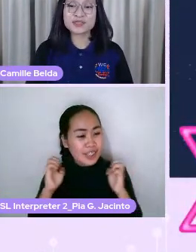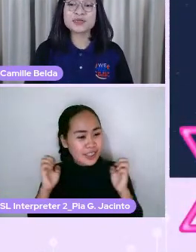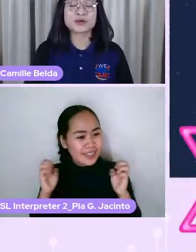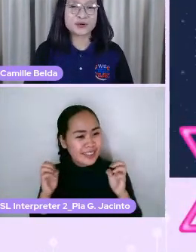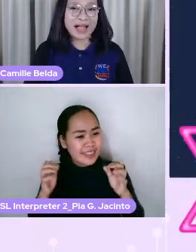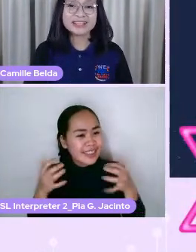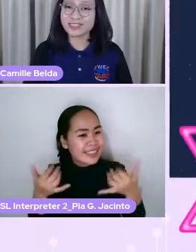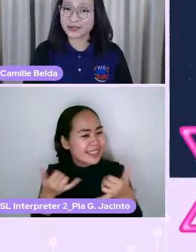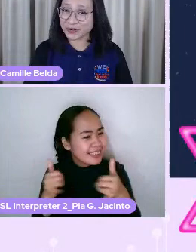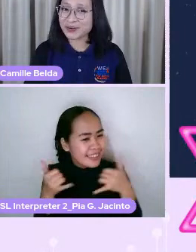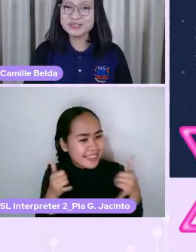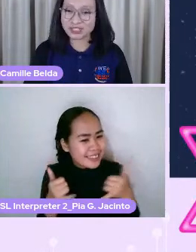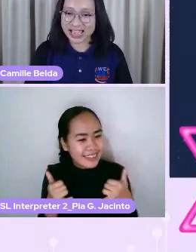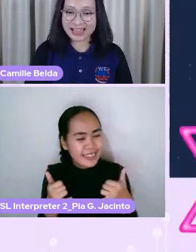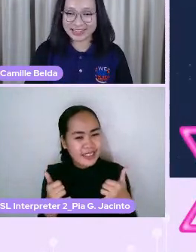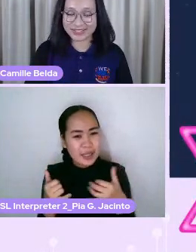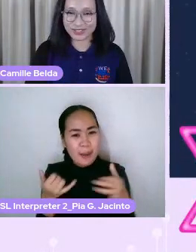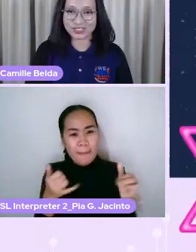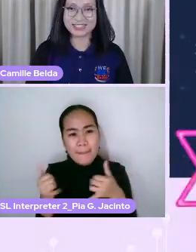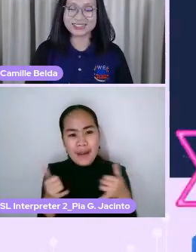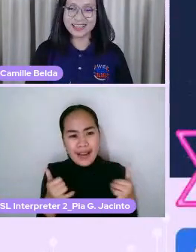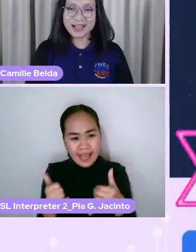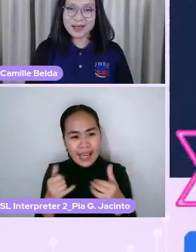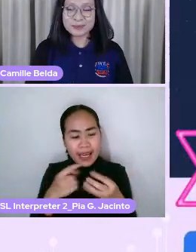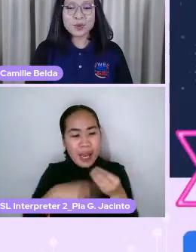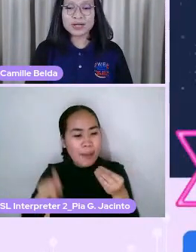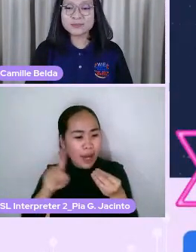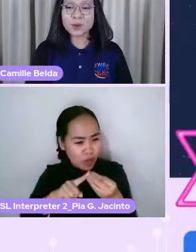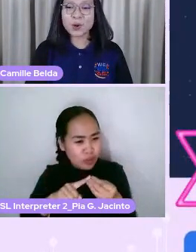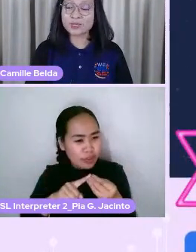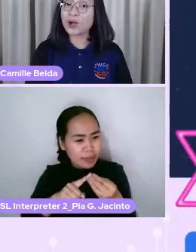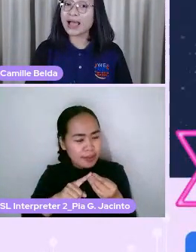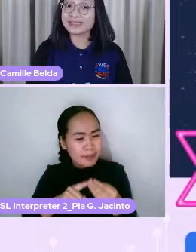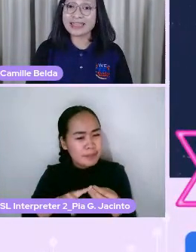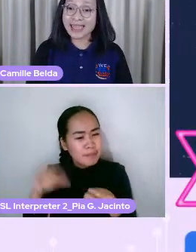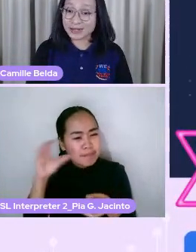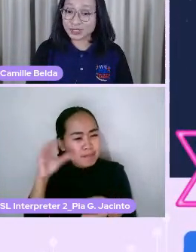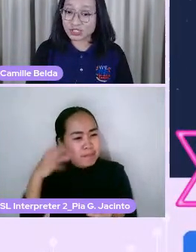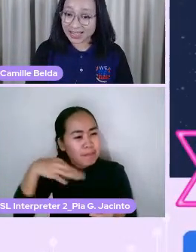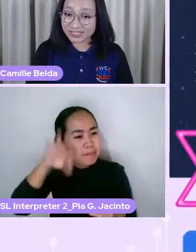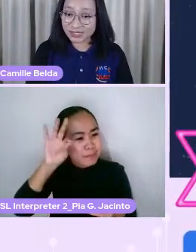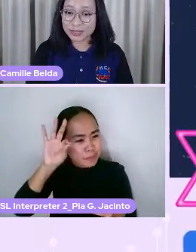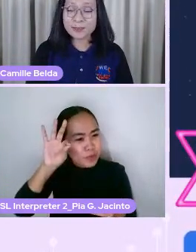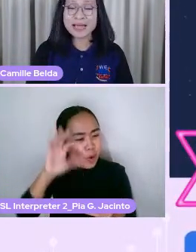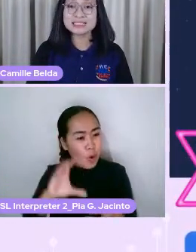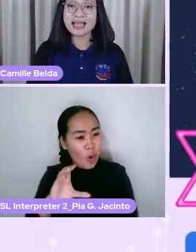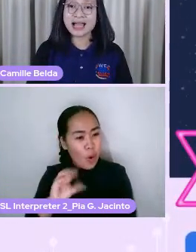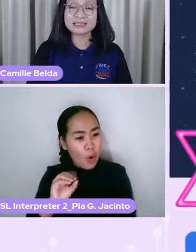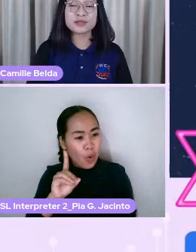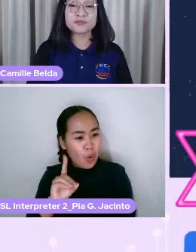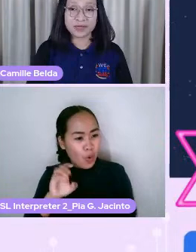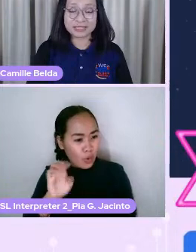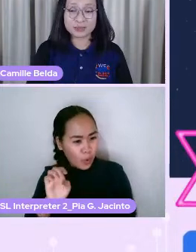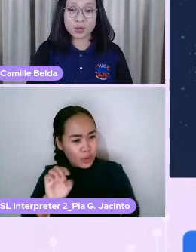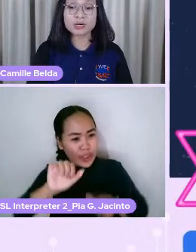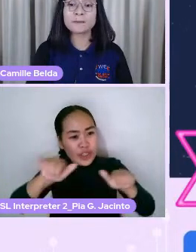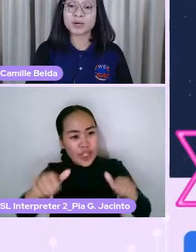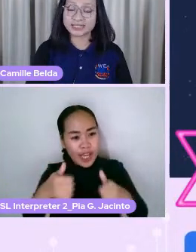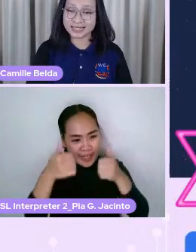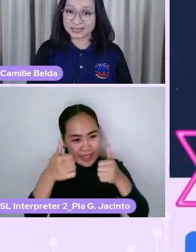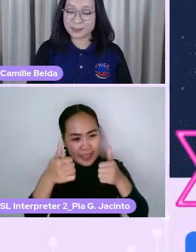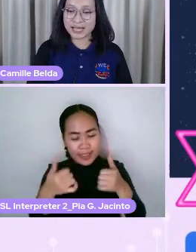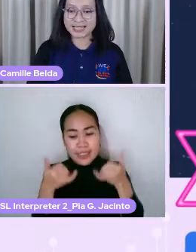play the Crack the Code Challenge. Bukas po itong ating energizer para sa ating